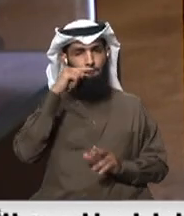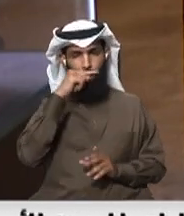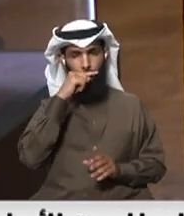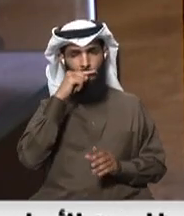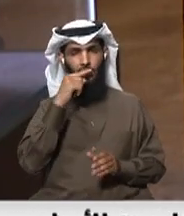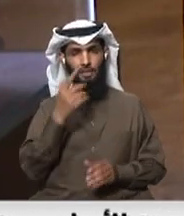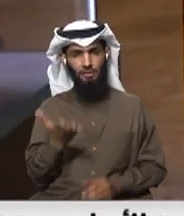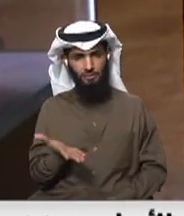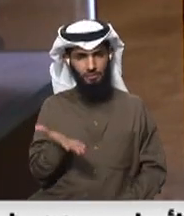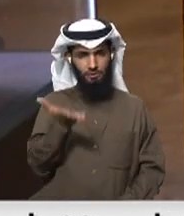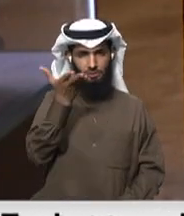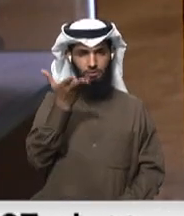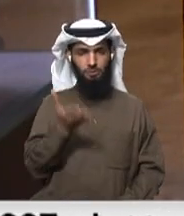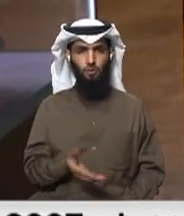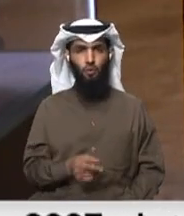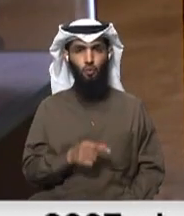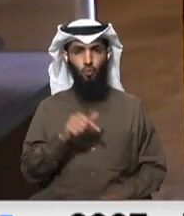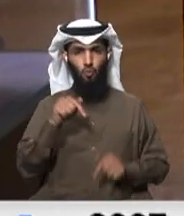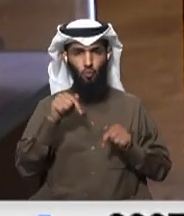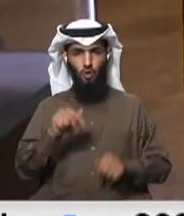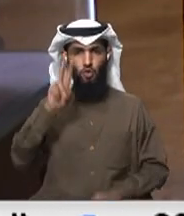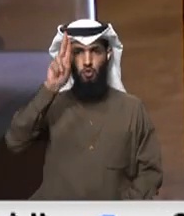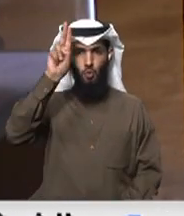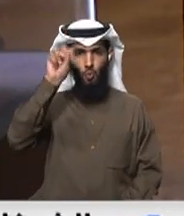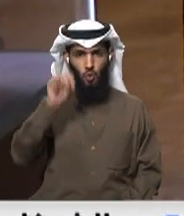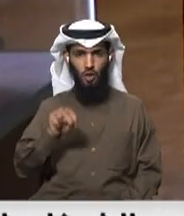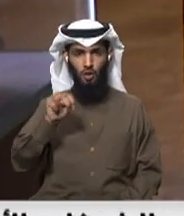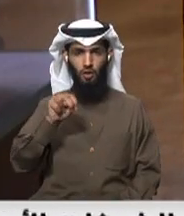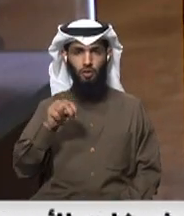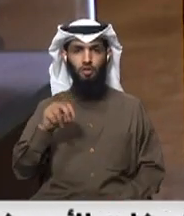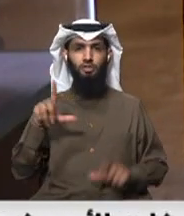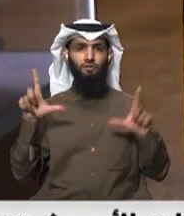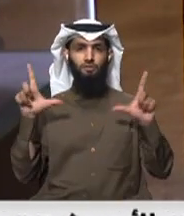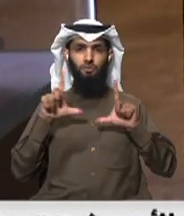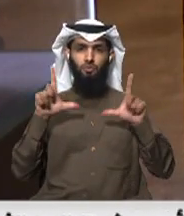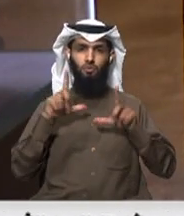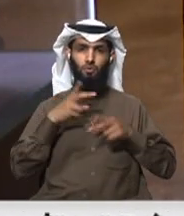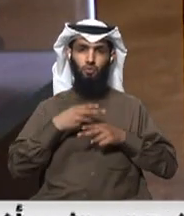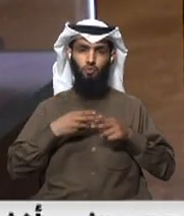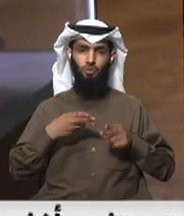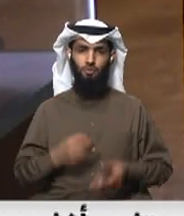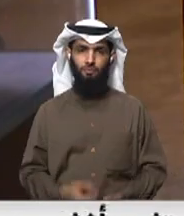التنمية المستدامة. من الأمم المتحدة، أسامة عبد العزيز، تلفزيون دولة الكويت.